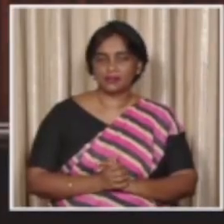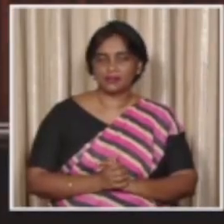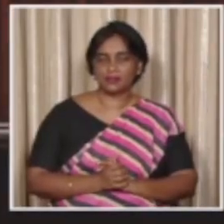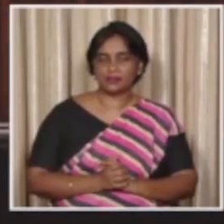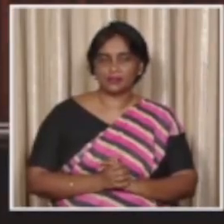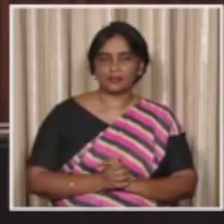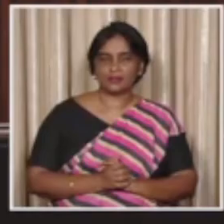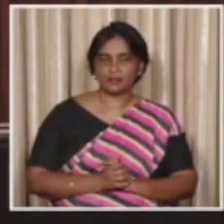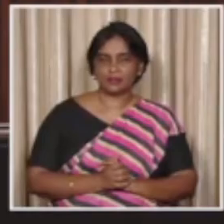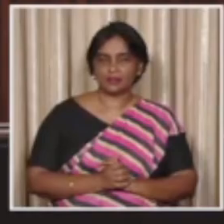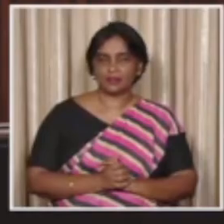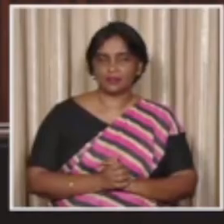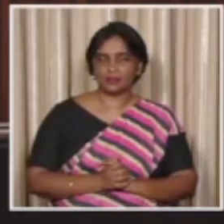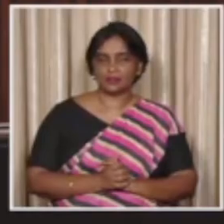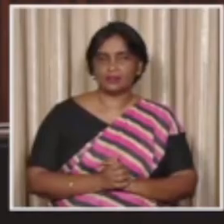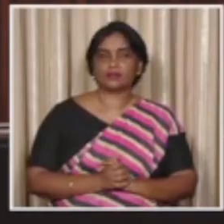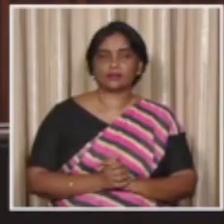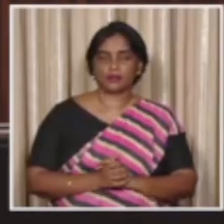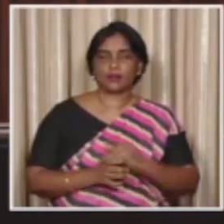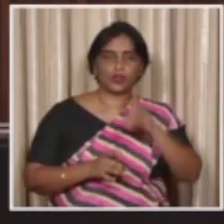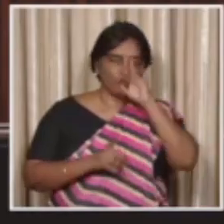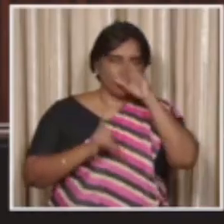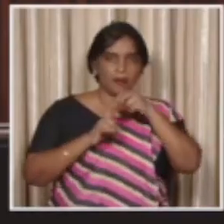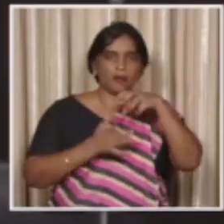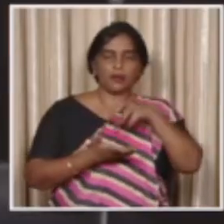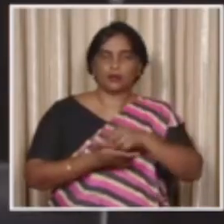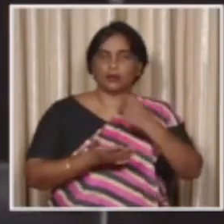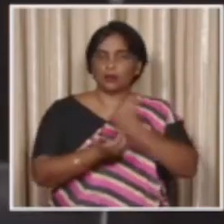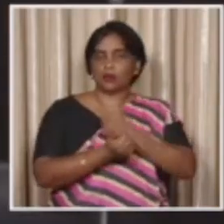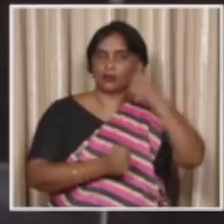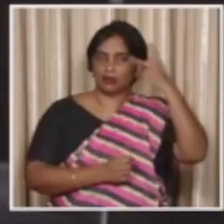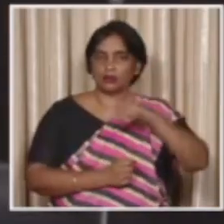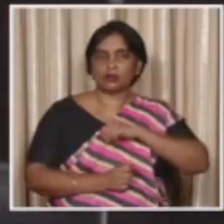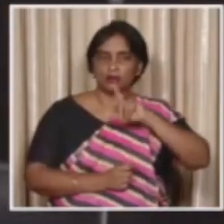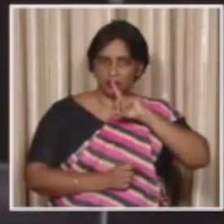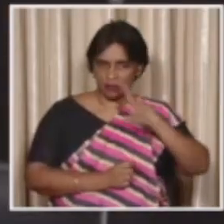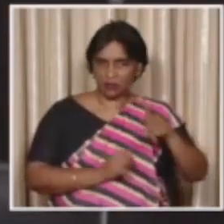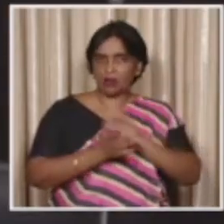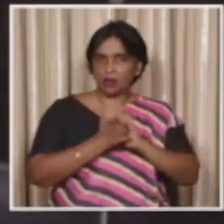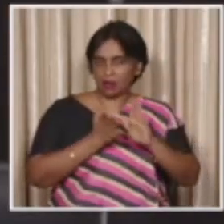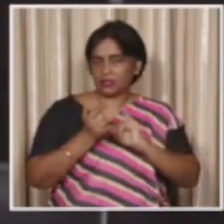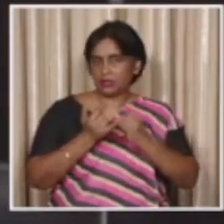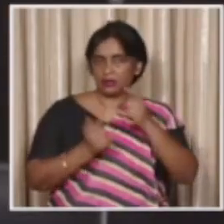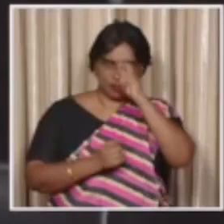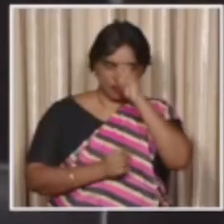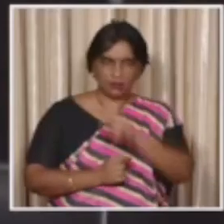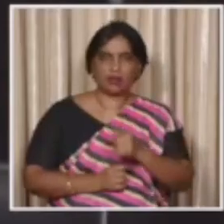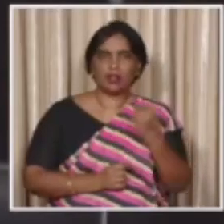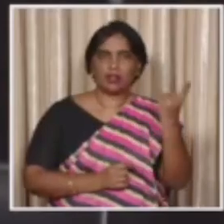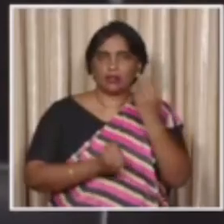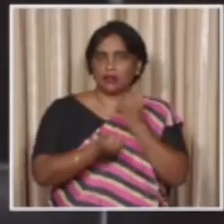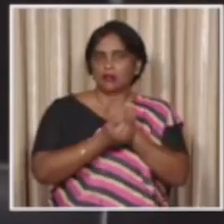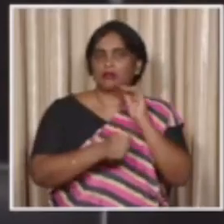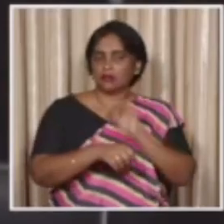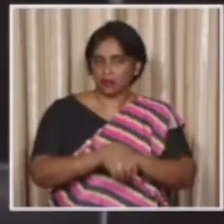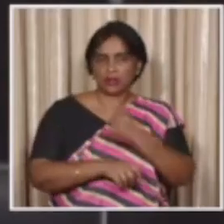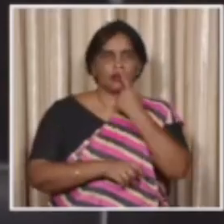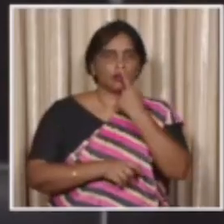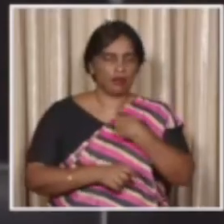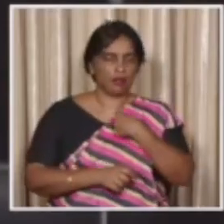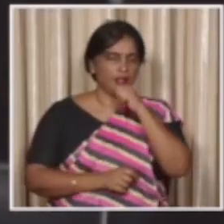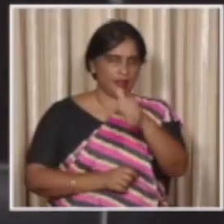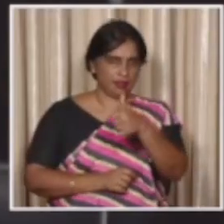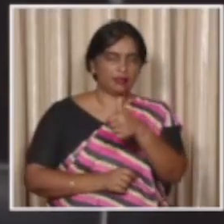මේ සම්බන්ධයෙන් අපි බස් වයඹ පළාත බාර නියෝජ්‍ය පොලිස්පත්මට දැනුම් දීලා තියෙනවා. හර්ෂිත් සිලමැතුමා දෙන්නෙක් තමයි අත්තරමුල රන්තිරි පුතුමා කියපු කාරණේ